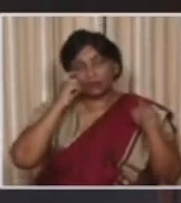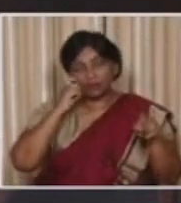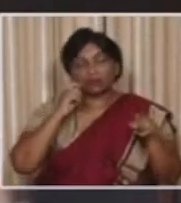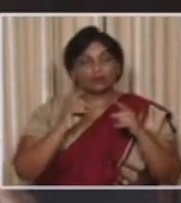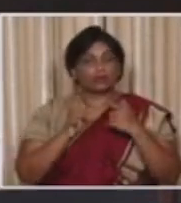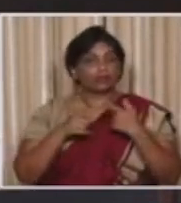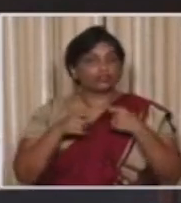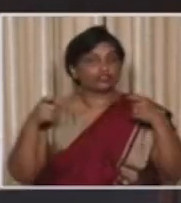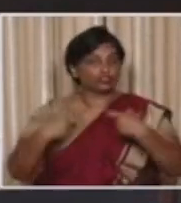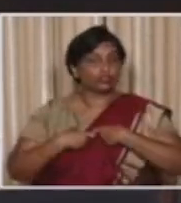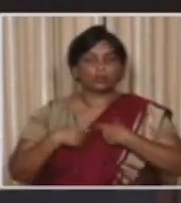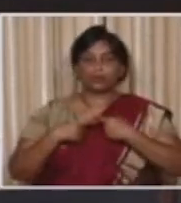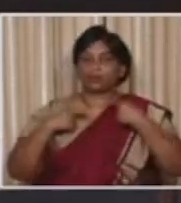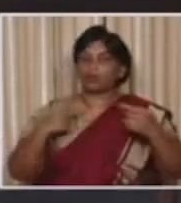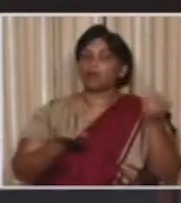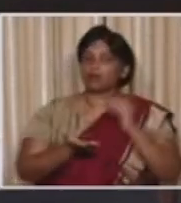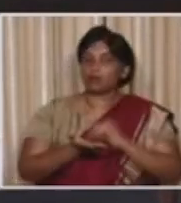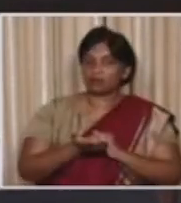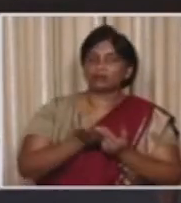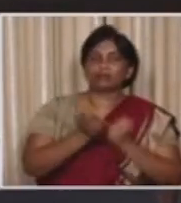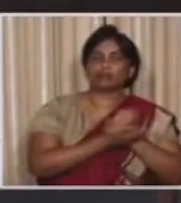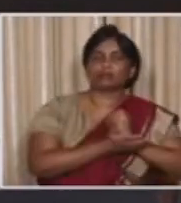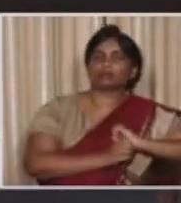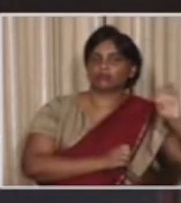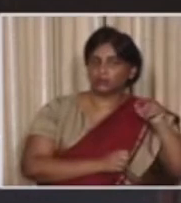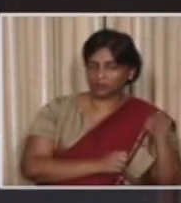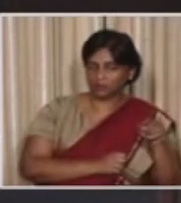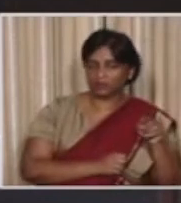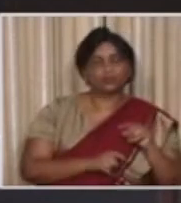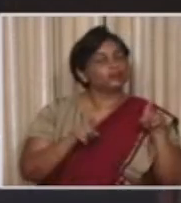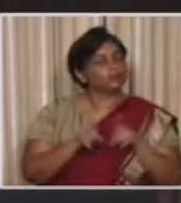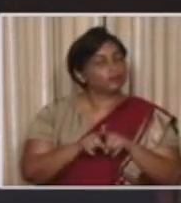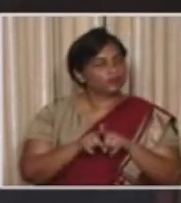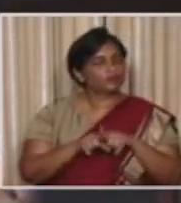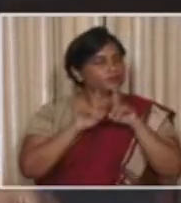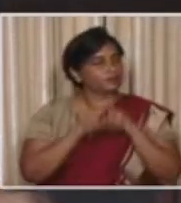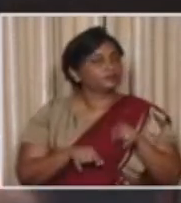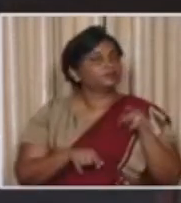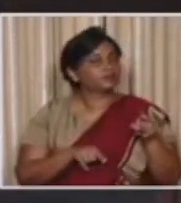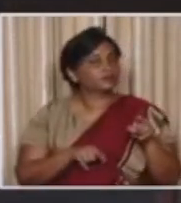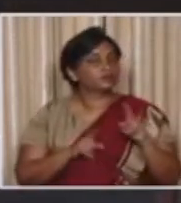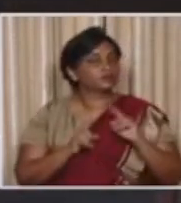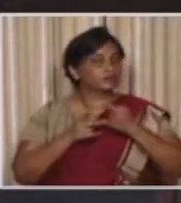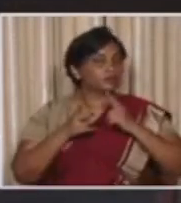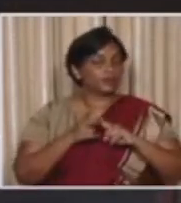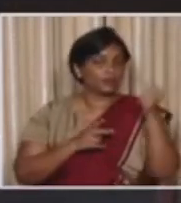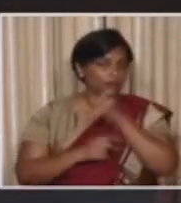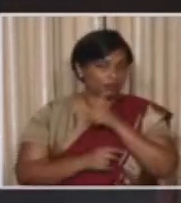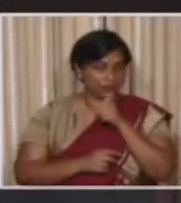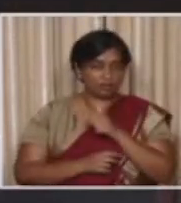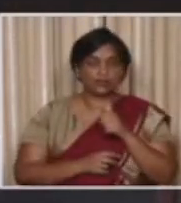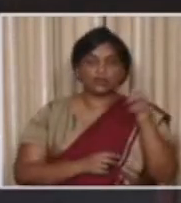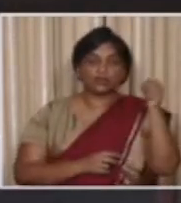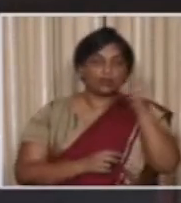තියෙන තාංචි අයින් කරන්නේ. කියද්දි අනිත් පැත්තෙන් ලියුම් ගහනවා මේ විදිහට. ඒක ඒ වගේම තමයි අනිත් එක මධ්‍යසාර.